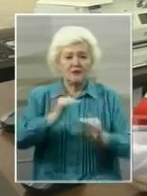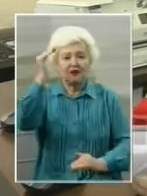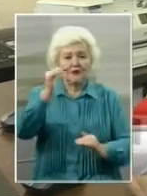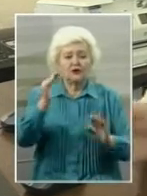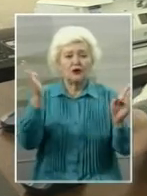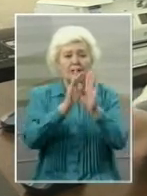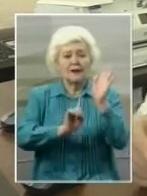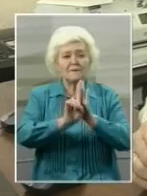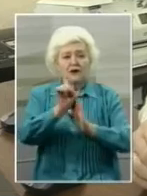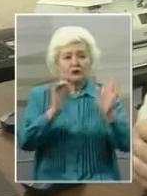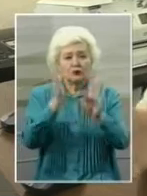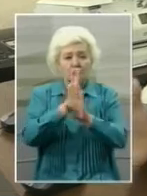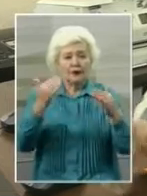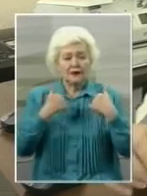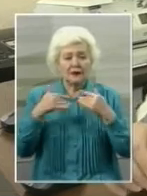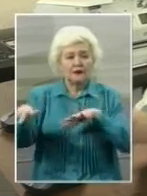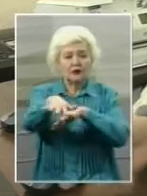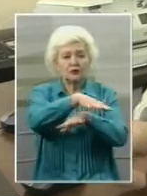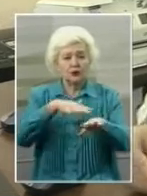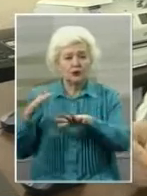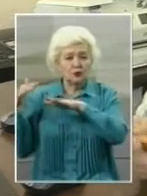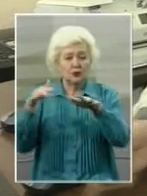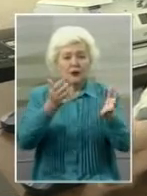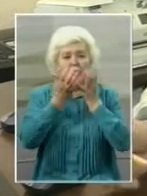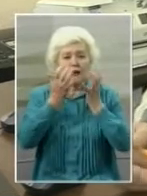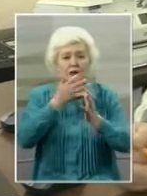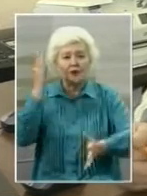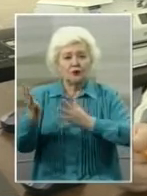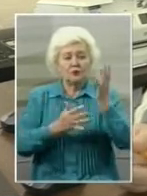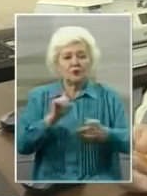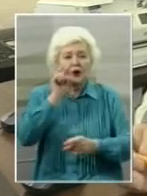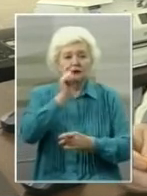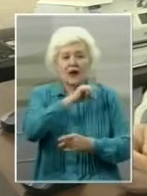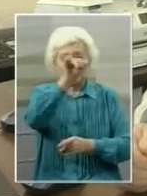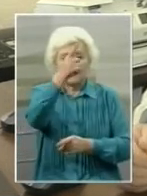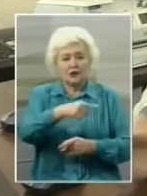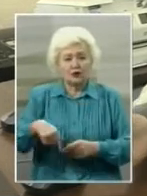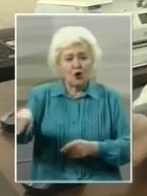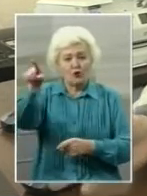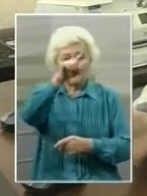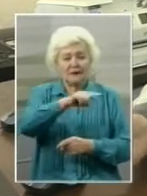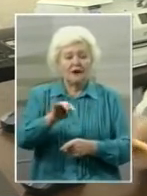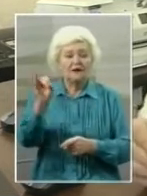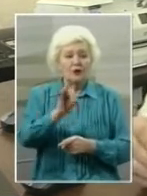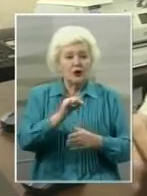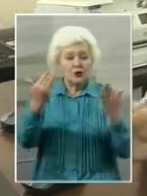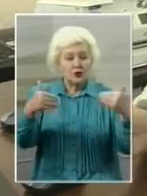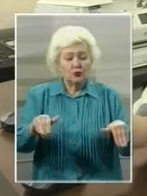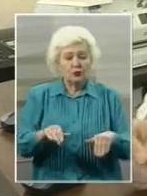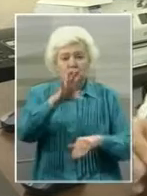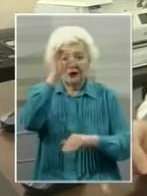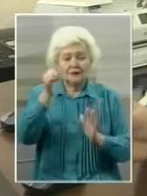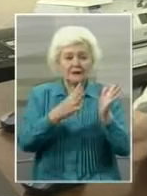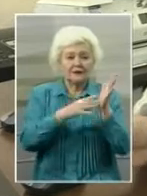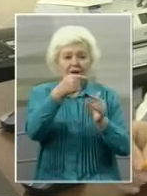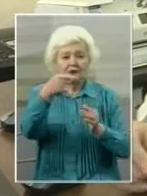температури повітря, тому що на нашу територію буде надходити тепле повітря з африканського континенту. І вже в ніч з